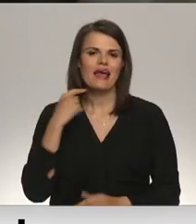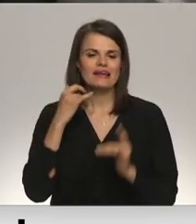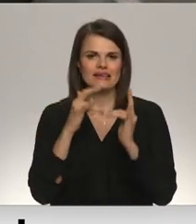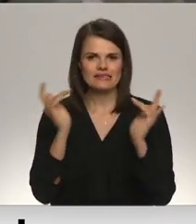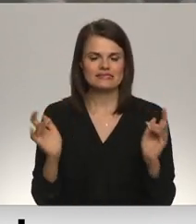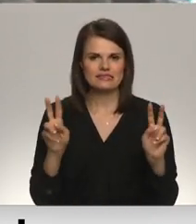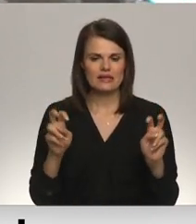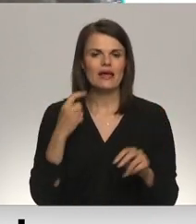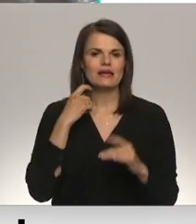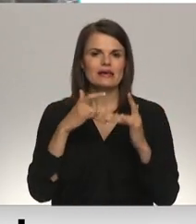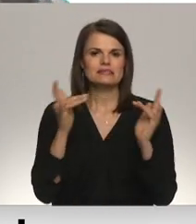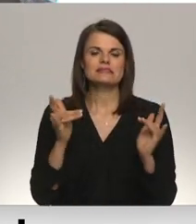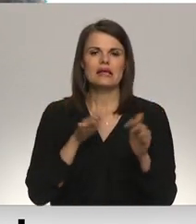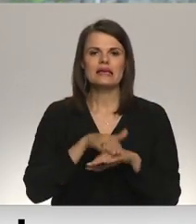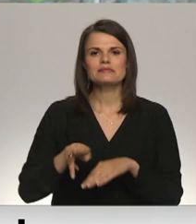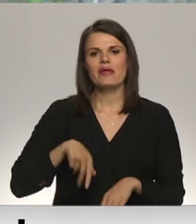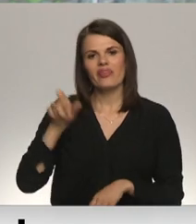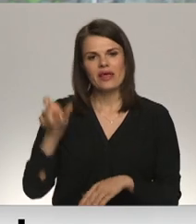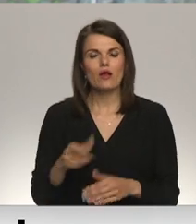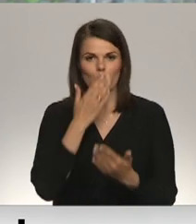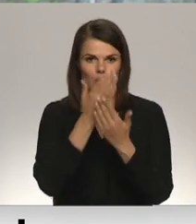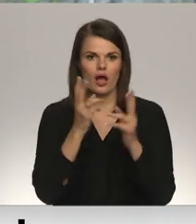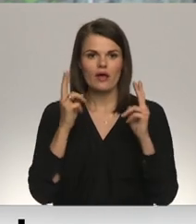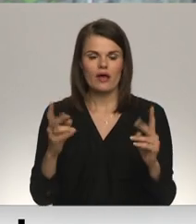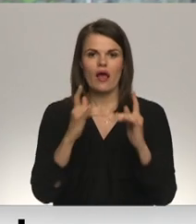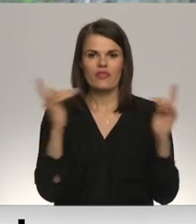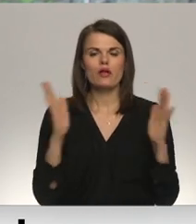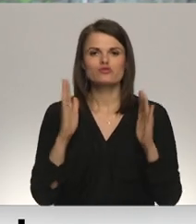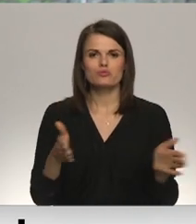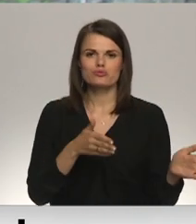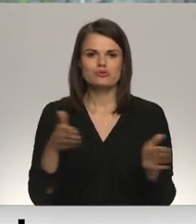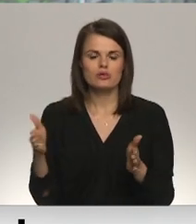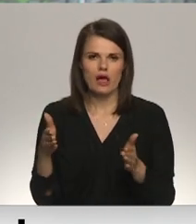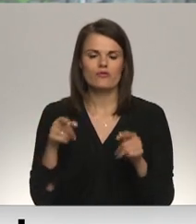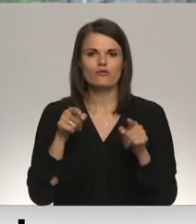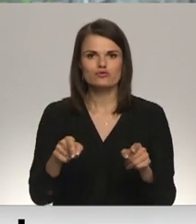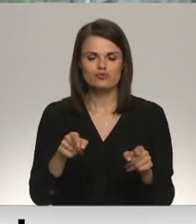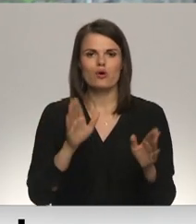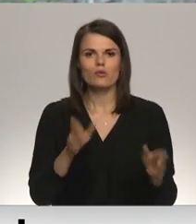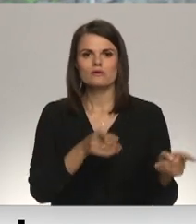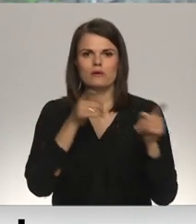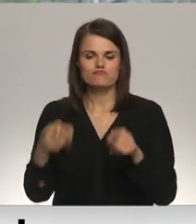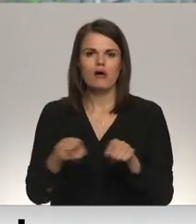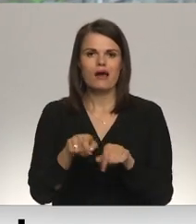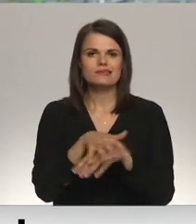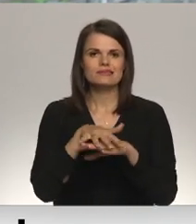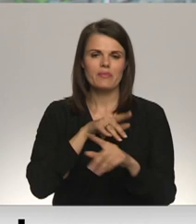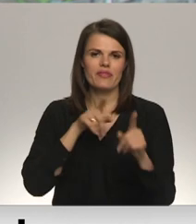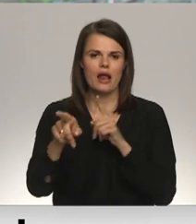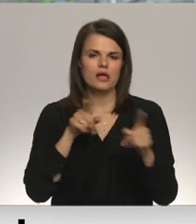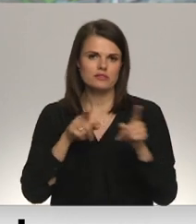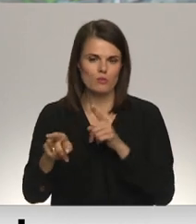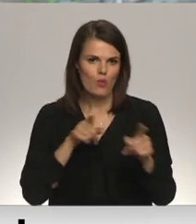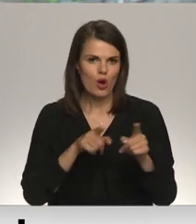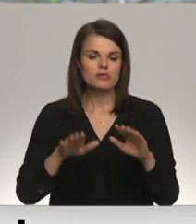tilti. Rīgas tiltu izpilddirektors rāda, kad estakāde būs gatava, uz to pārslēgšot arī sabiedriskā transporta